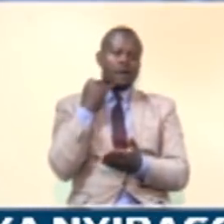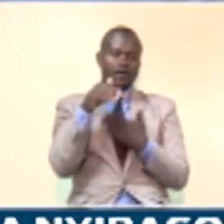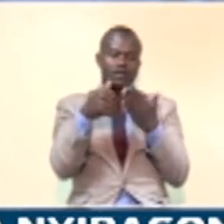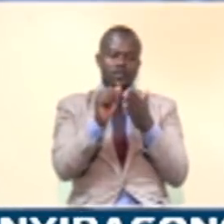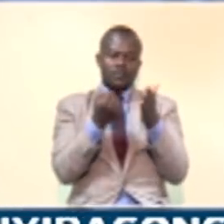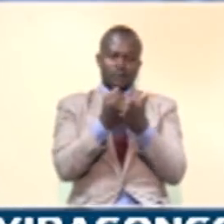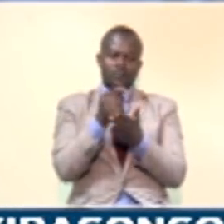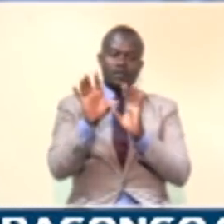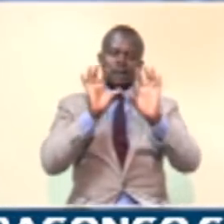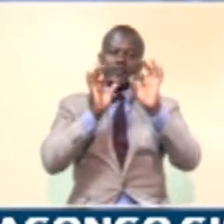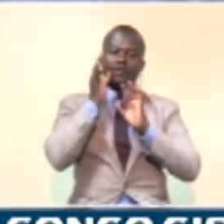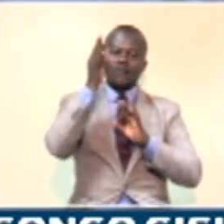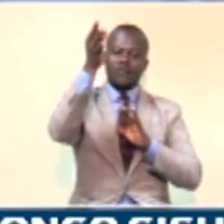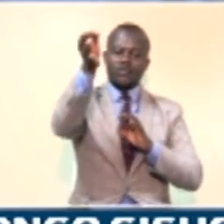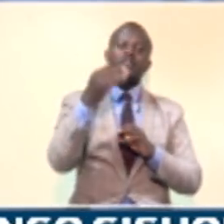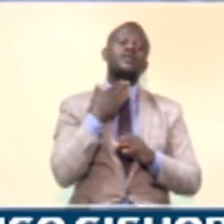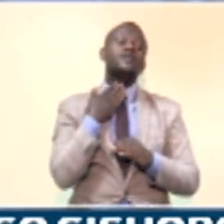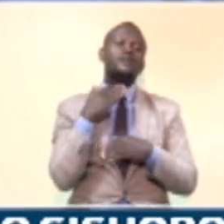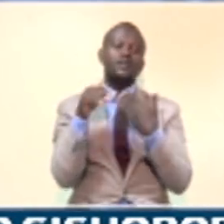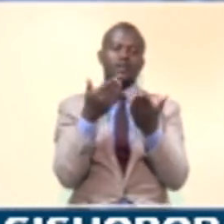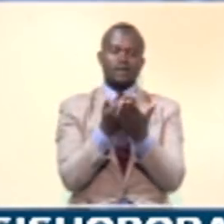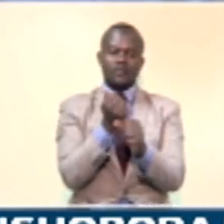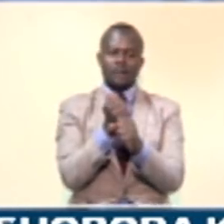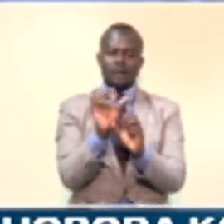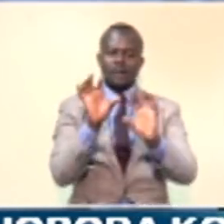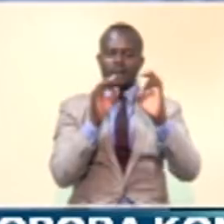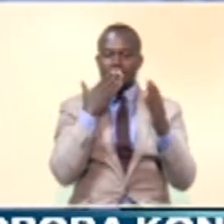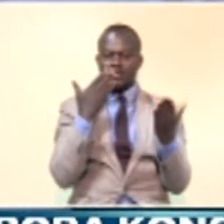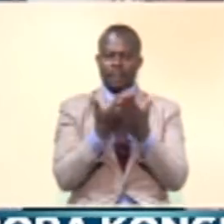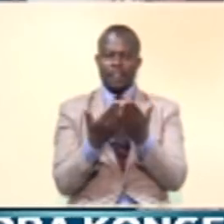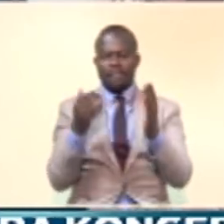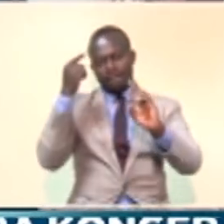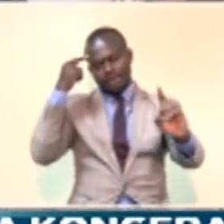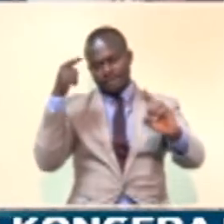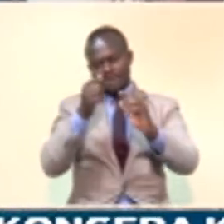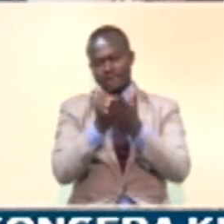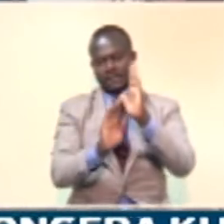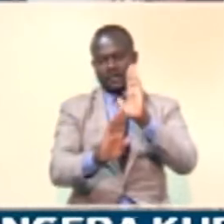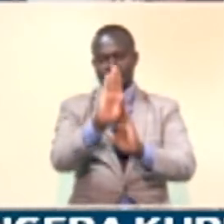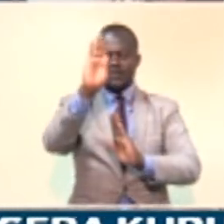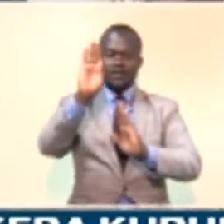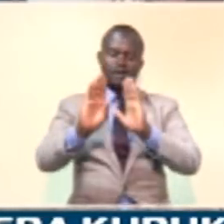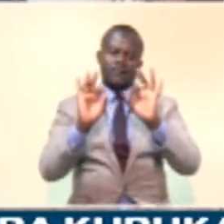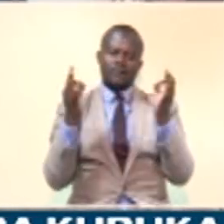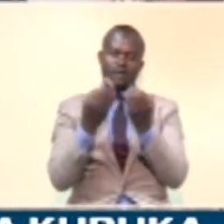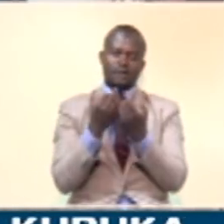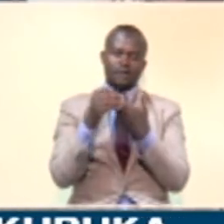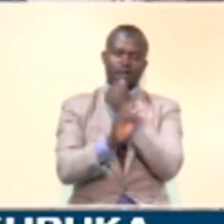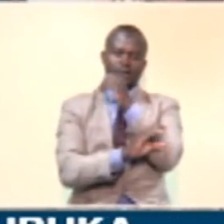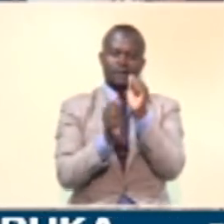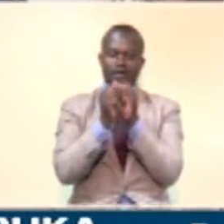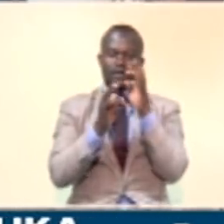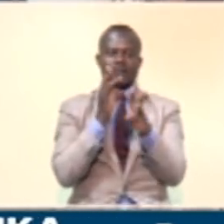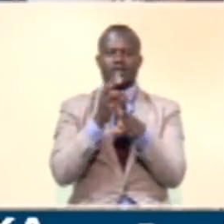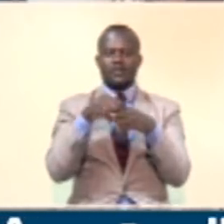yatuma bahitamo ejo hazaza bifuza. Yabasabye gukora amahitamo meza bagamije icyabateza imbere, iterambere ry'imiryango yabo, igihugu n'isi